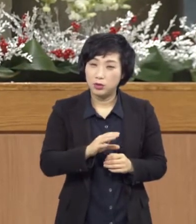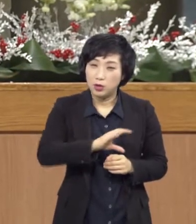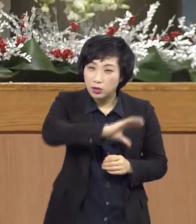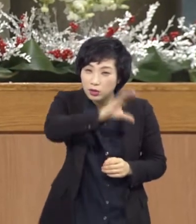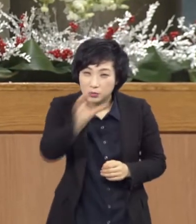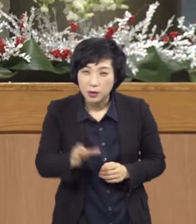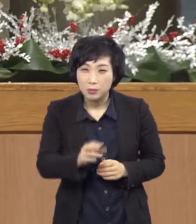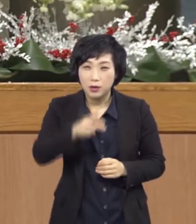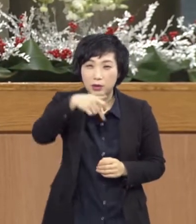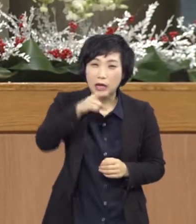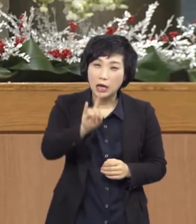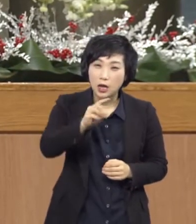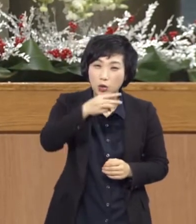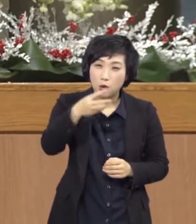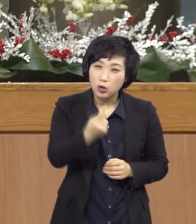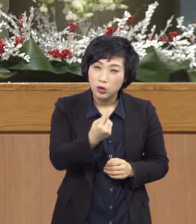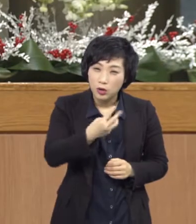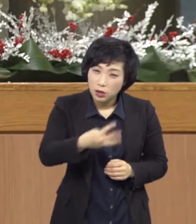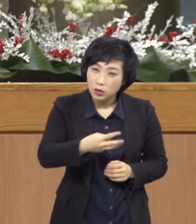세속적인 데 마음을 두지 마라.